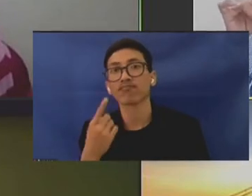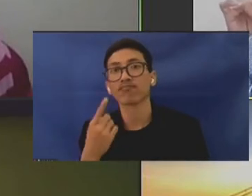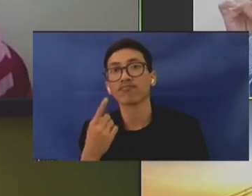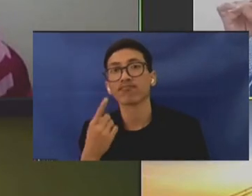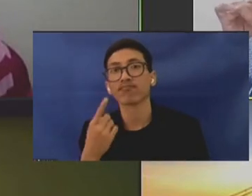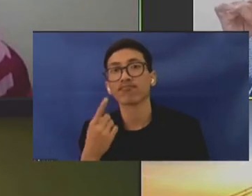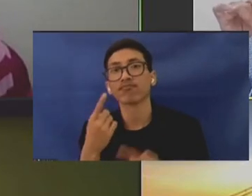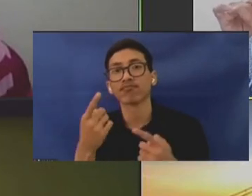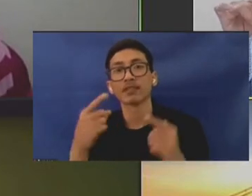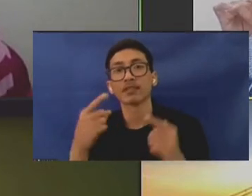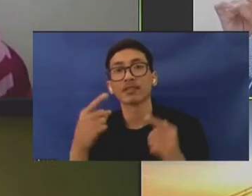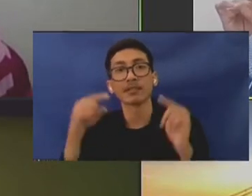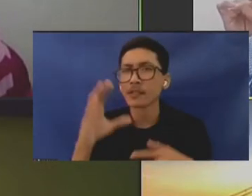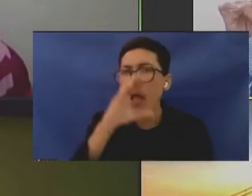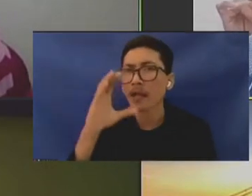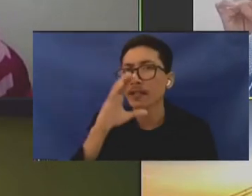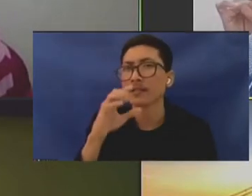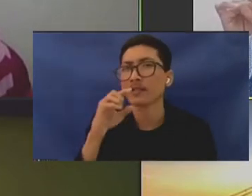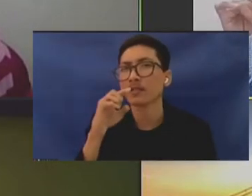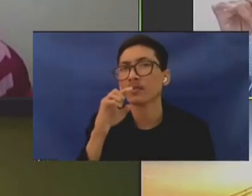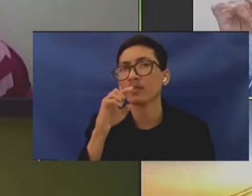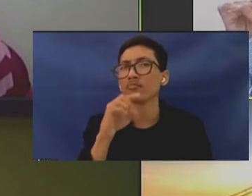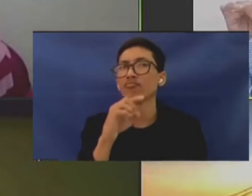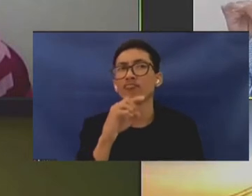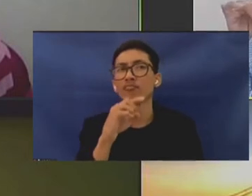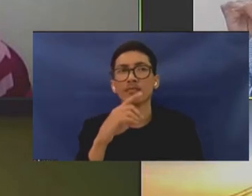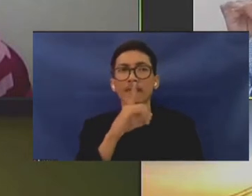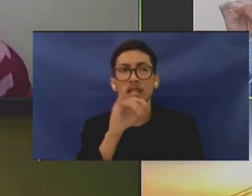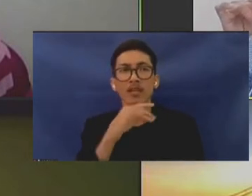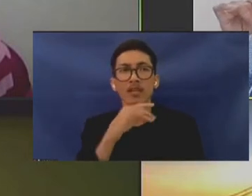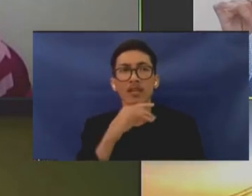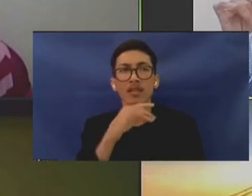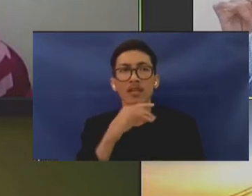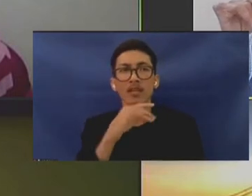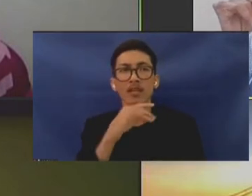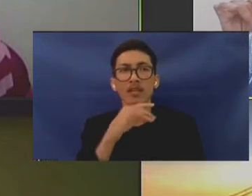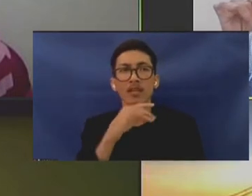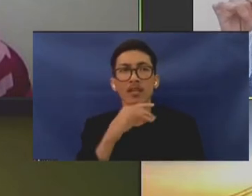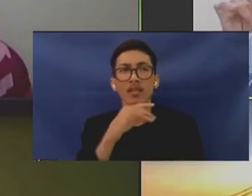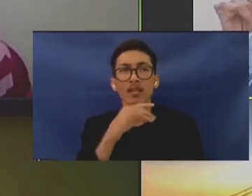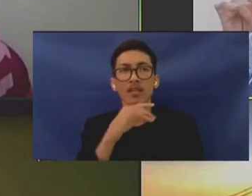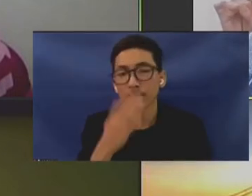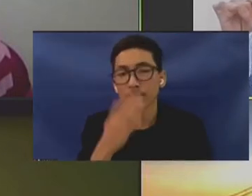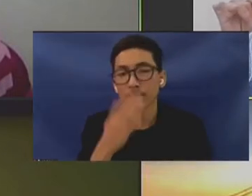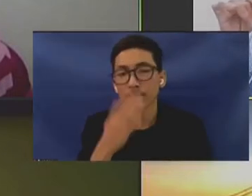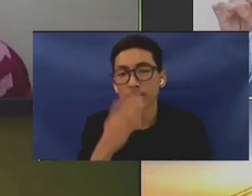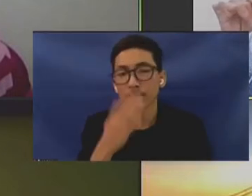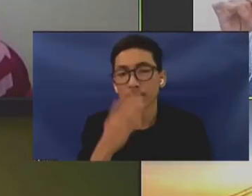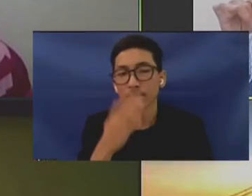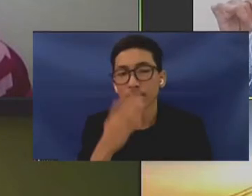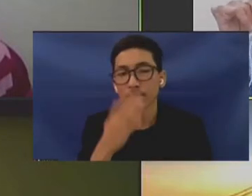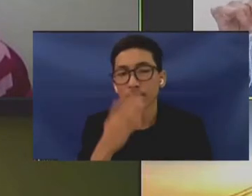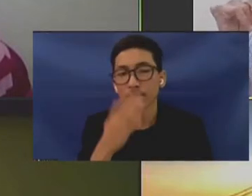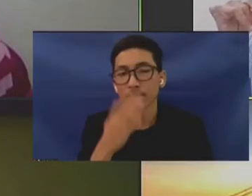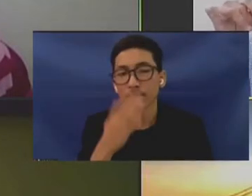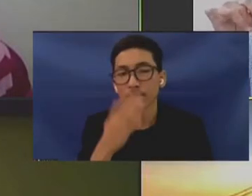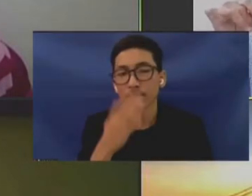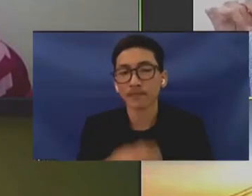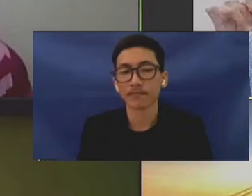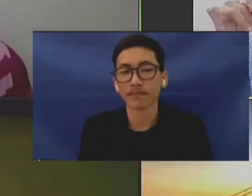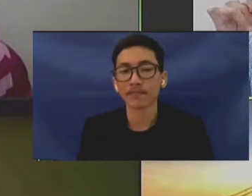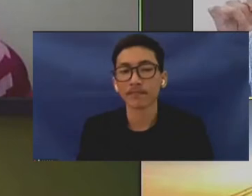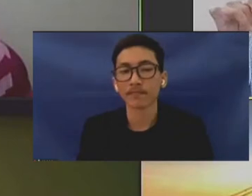Ketika you love what you're doing gitu, kamu gak akan menganggap itu sebagai sebuah profesi, tapi sesuatu yang menyenangkan gitu. Jadi you earn money from doing